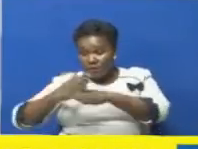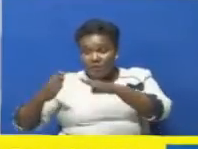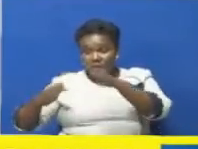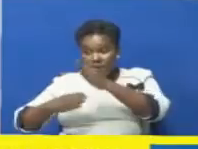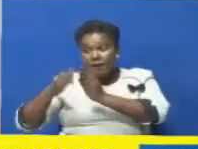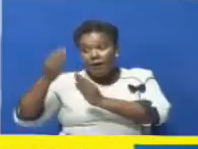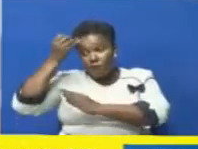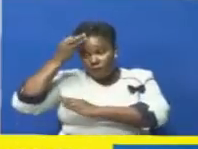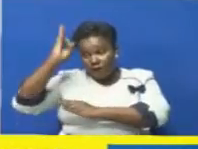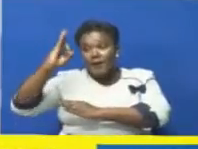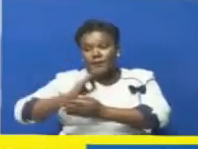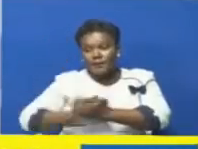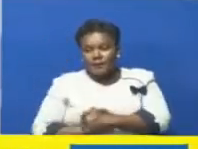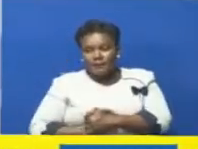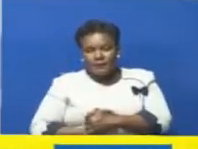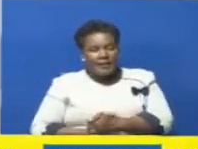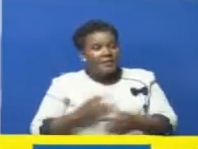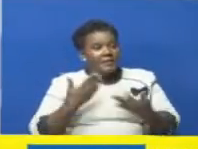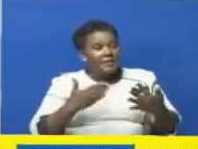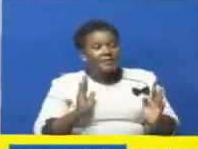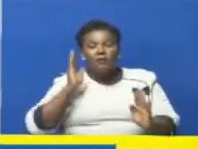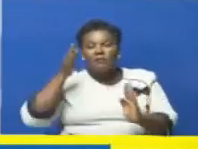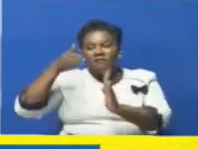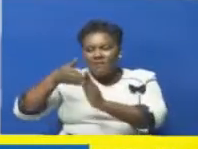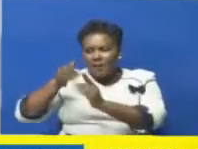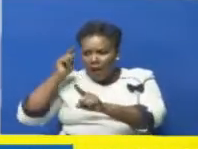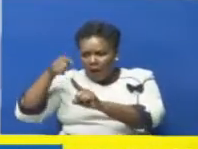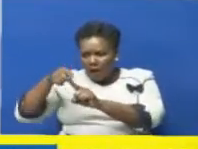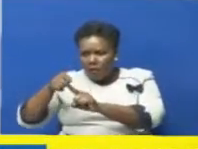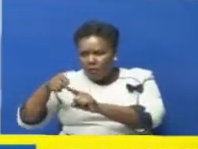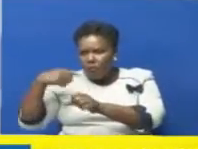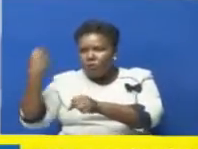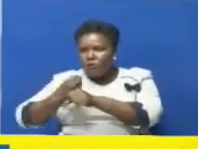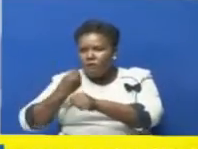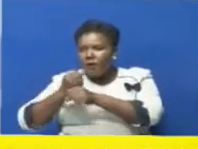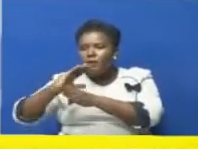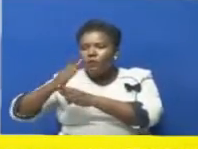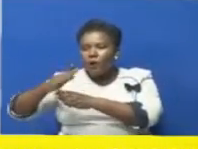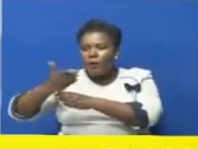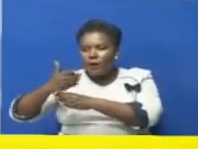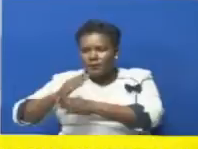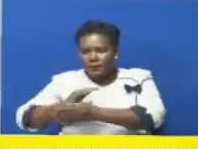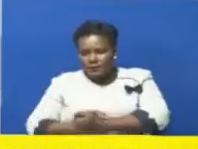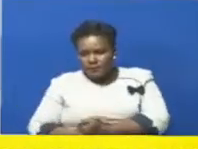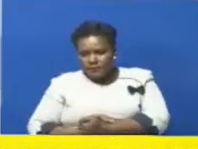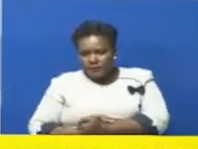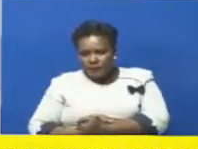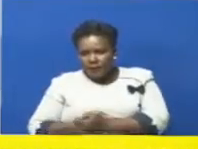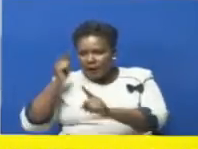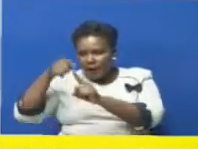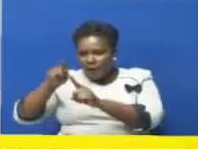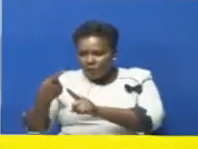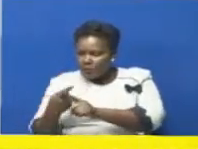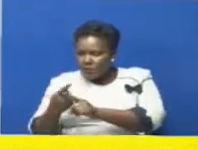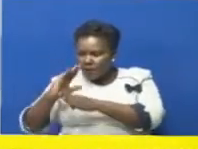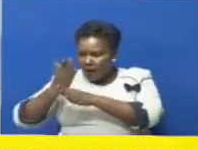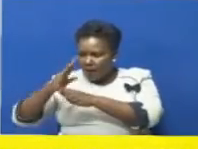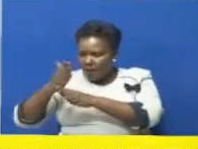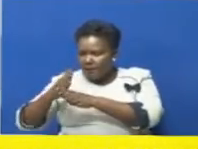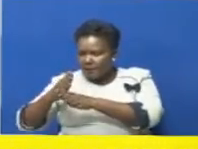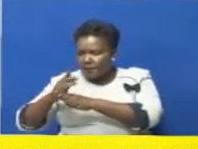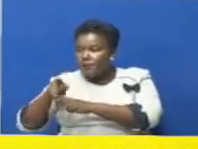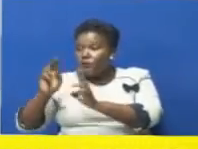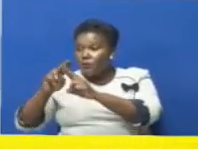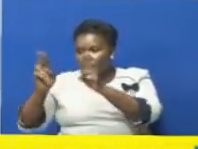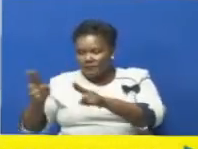Nyerere. Sasa wanakuja na mradi wa kuweza kukarabati, kuweka katika uwanja nao kwa wa kisasa. Maana sasa hivi tuna